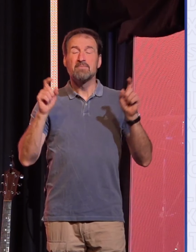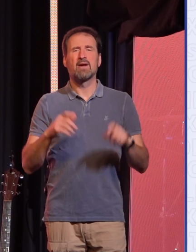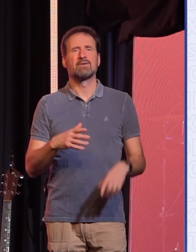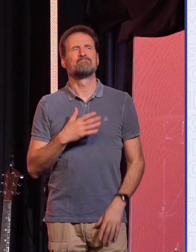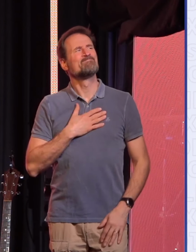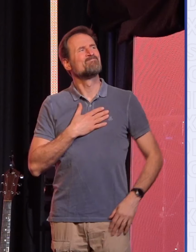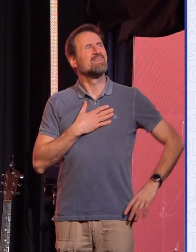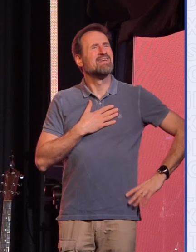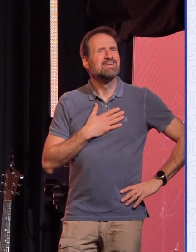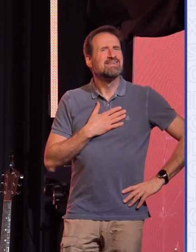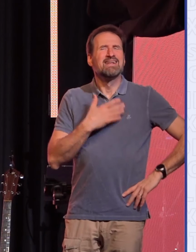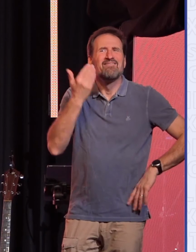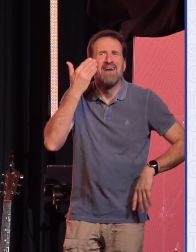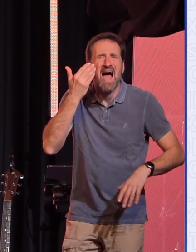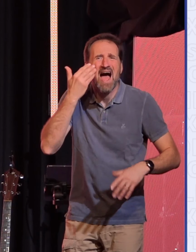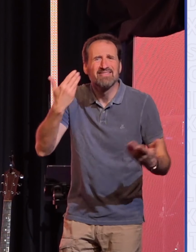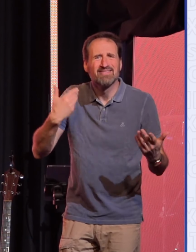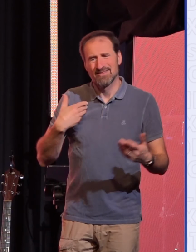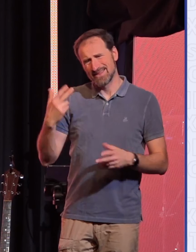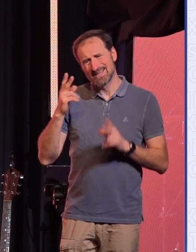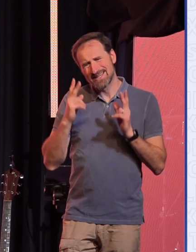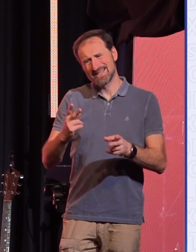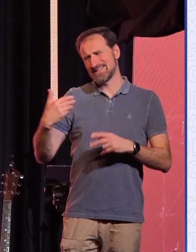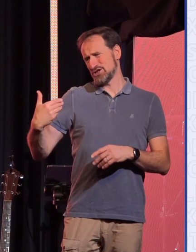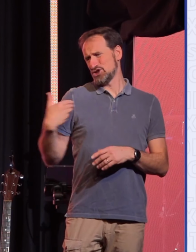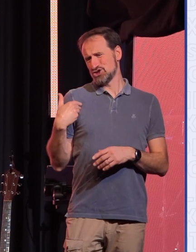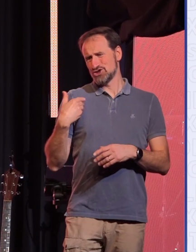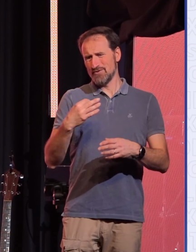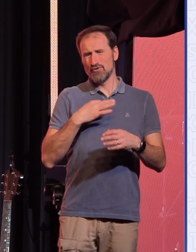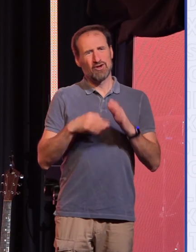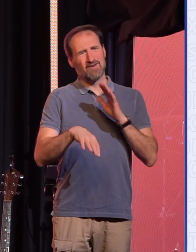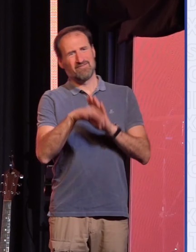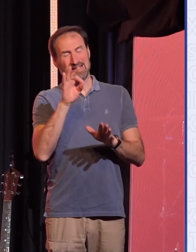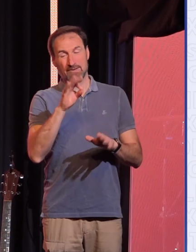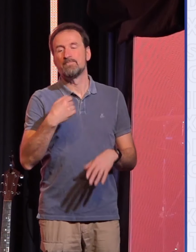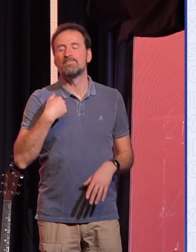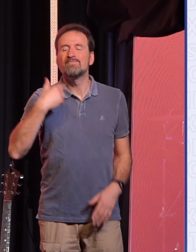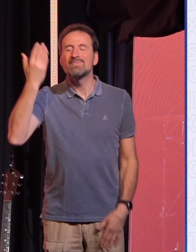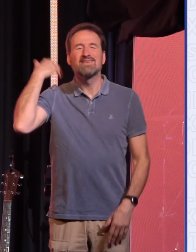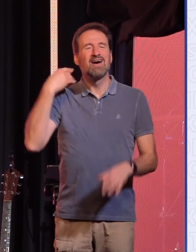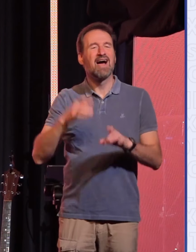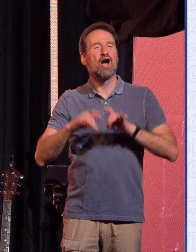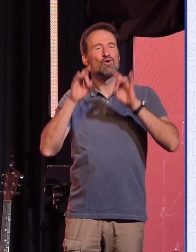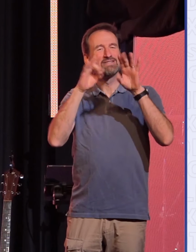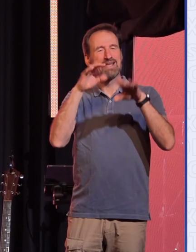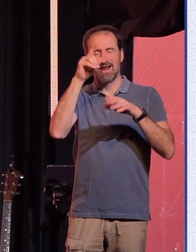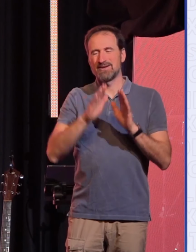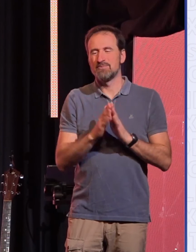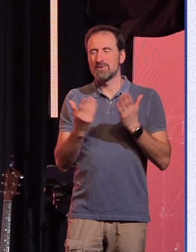Partner? In Australien hatte ich einen Mentor oder einen Lehrer, der zu mir damals gesagt hat: Hey,